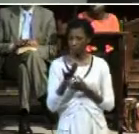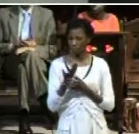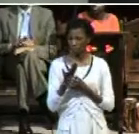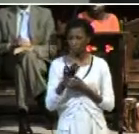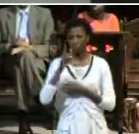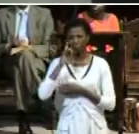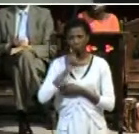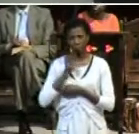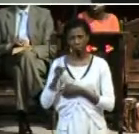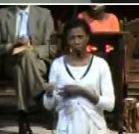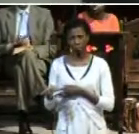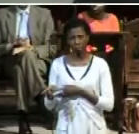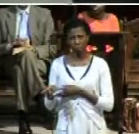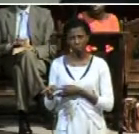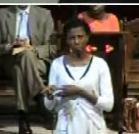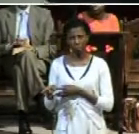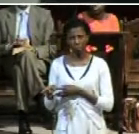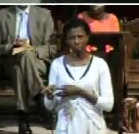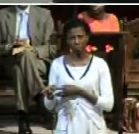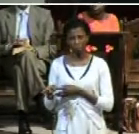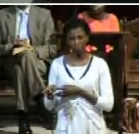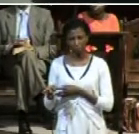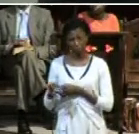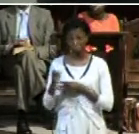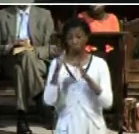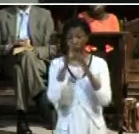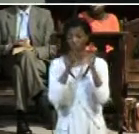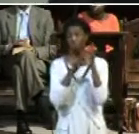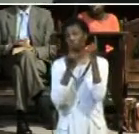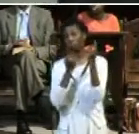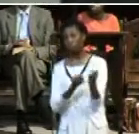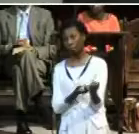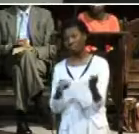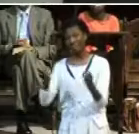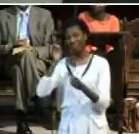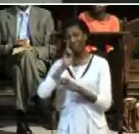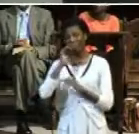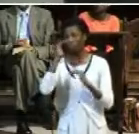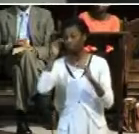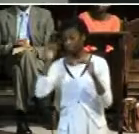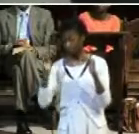Cette femme s'est mise aux pieds de Jésus.